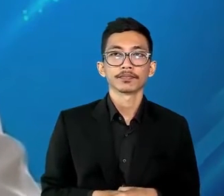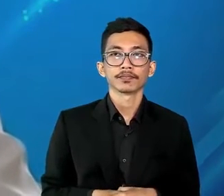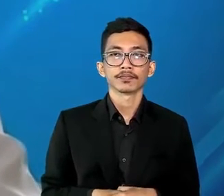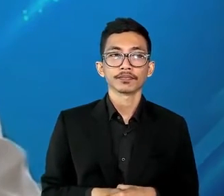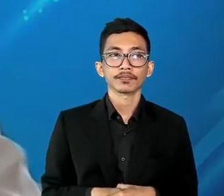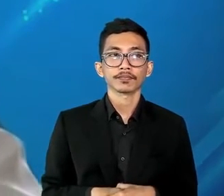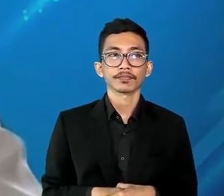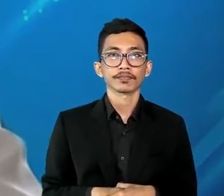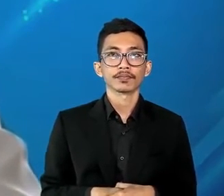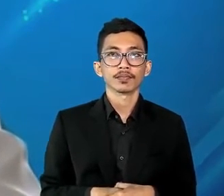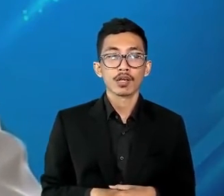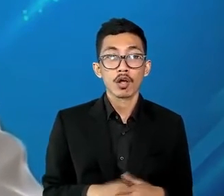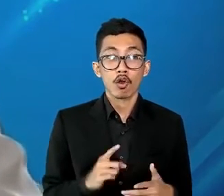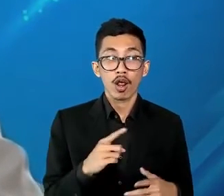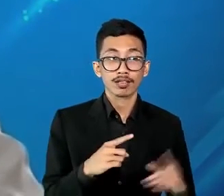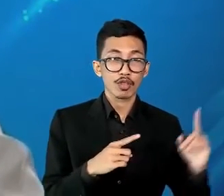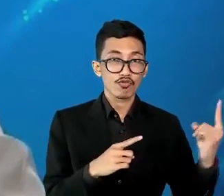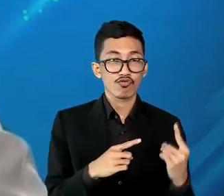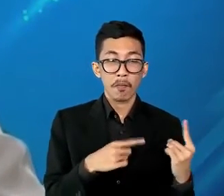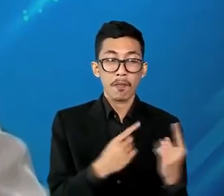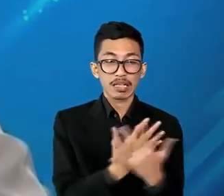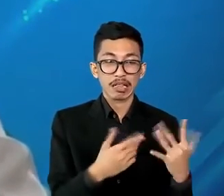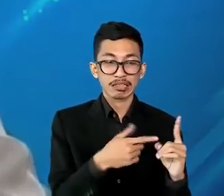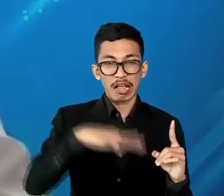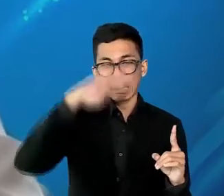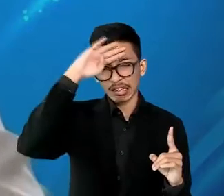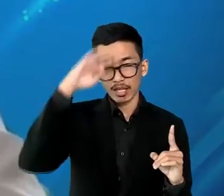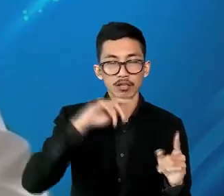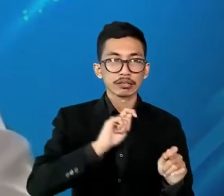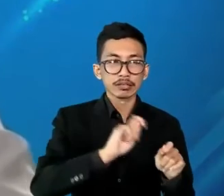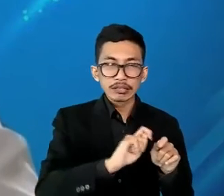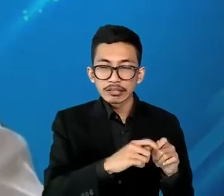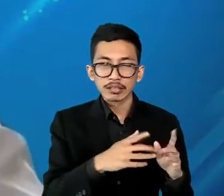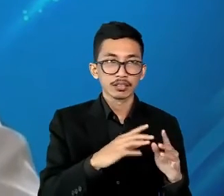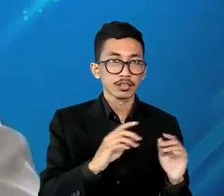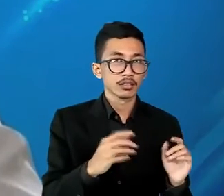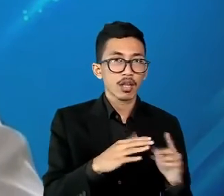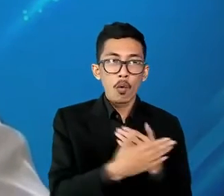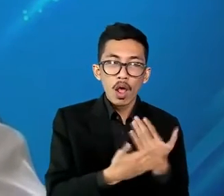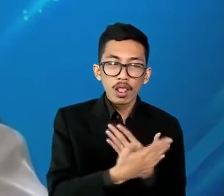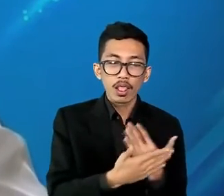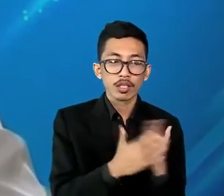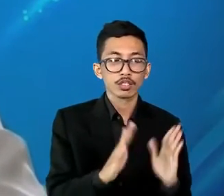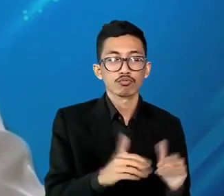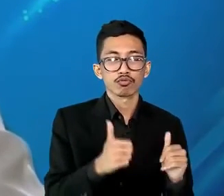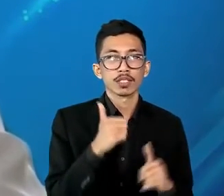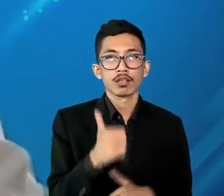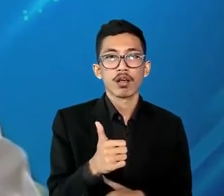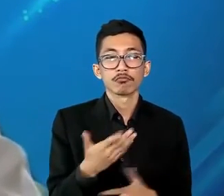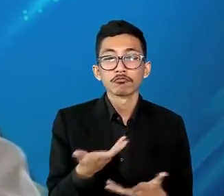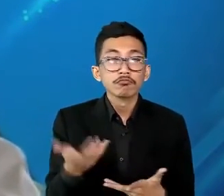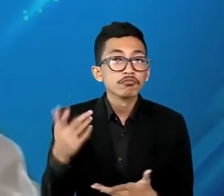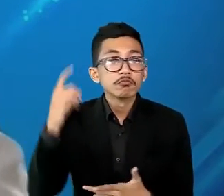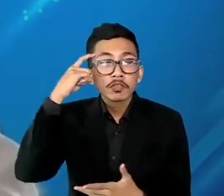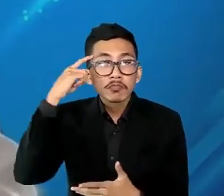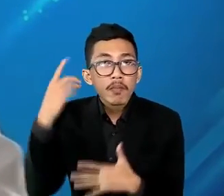masyarakat yang sakit dia bisa menyembuhkan. Kira-kira Bapak punya pemikiran nggak Pak terhadap hal itu, artinya